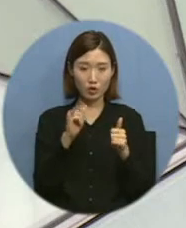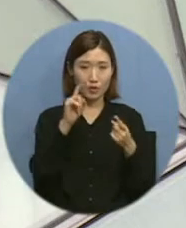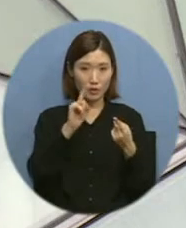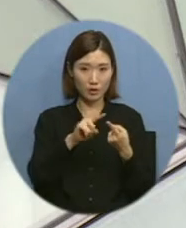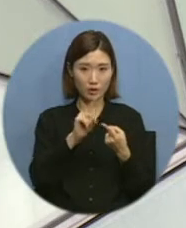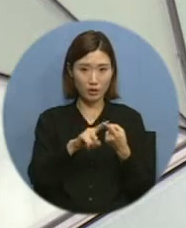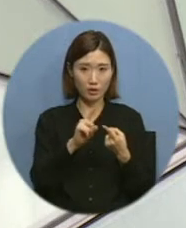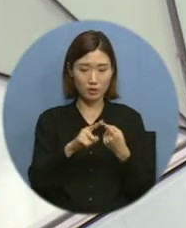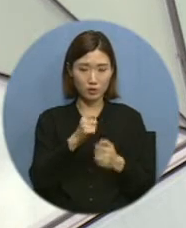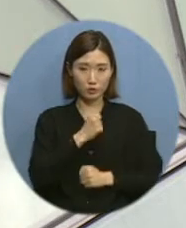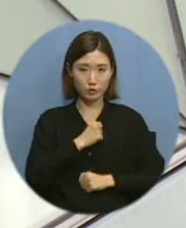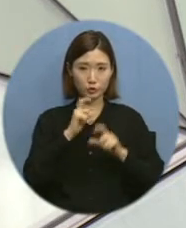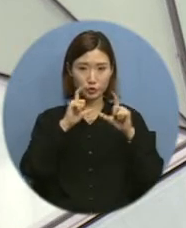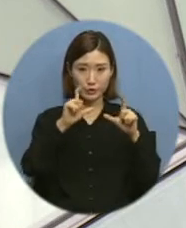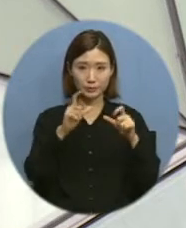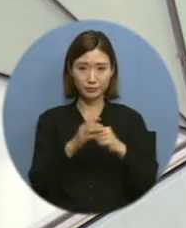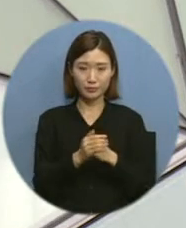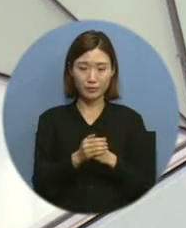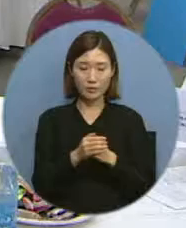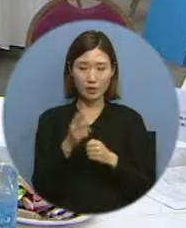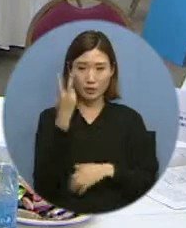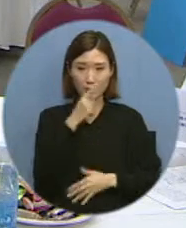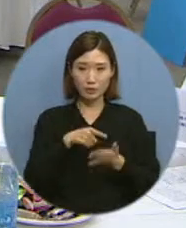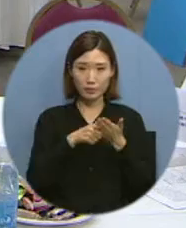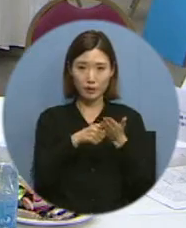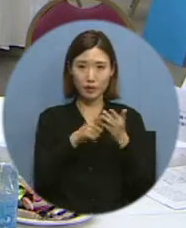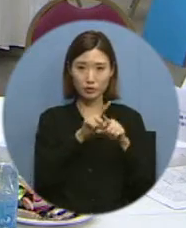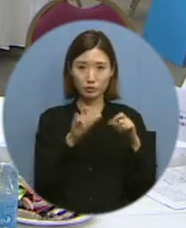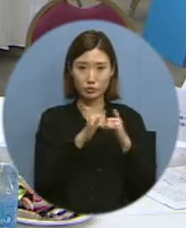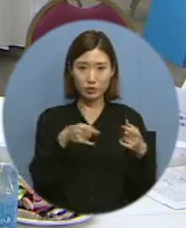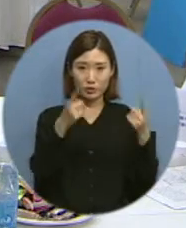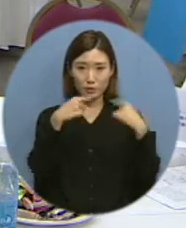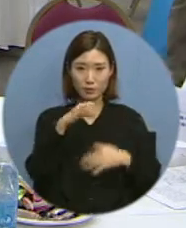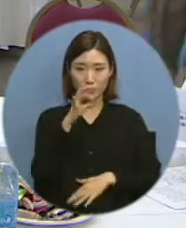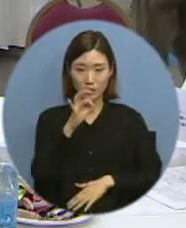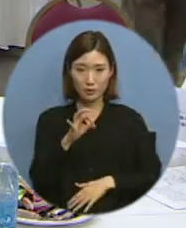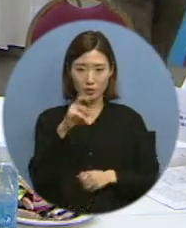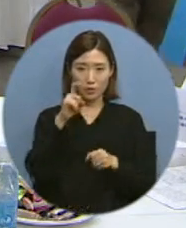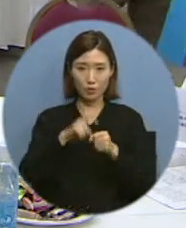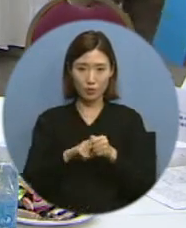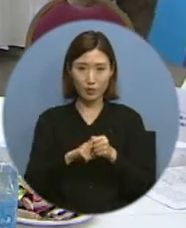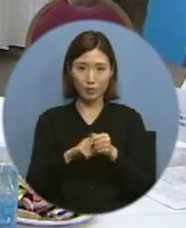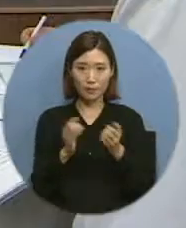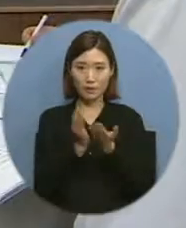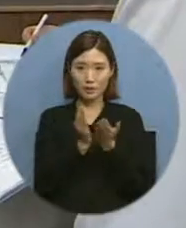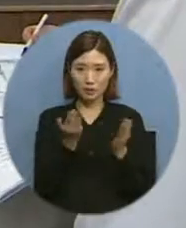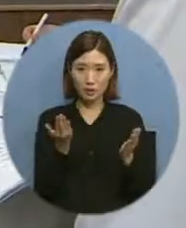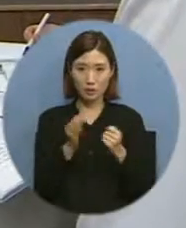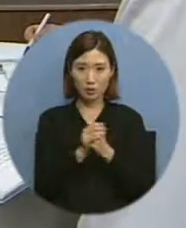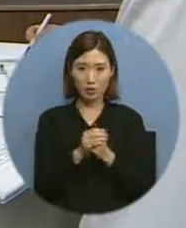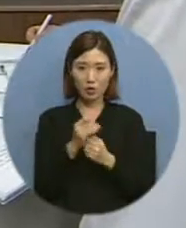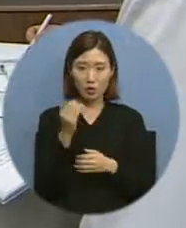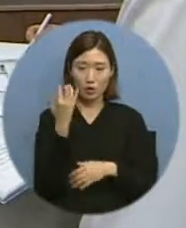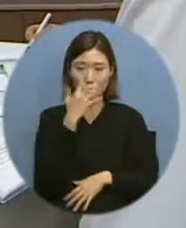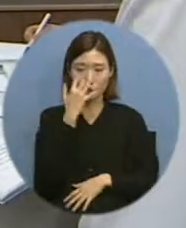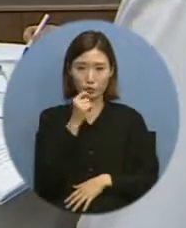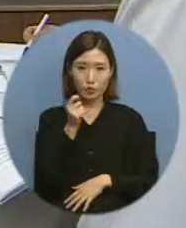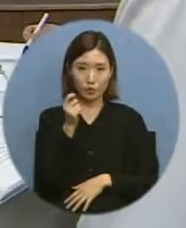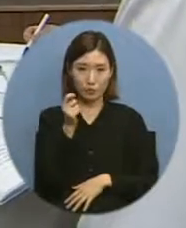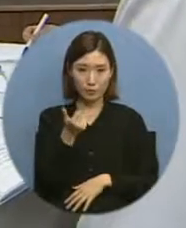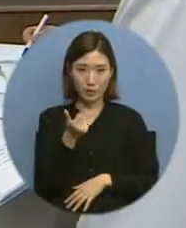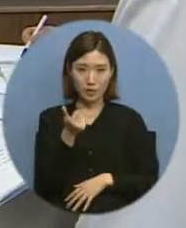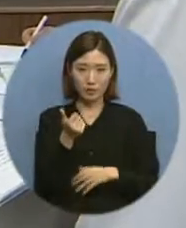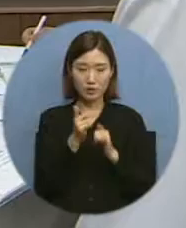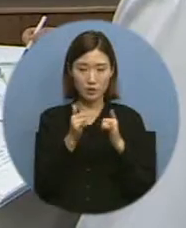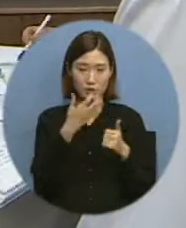줬습니다. 감사를 청구한 주민들은 주민 참여 예산 취지를 무색시키고 소수 인권을 무시한 처사라며